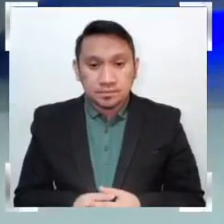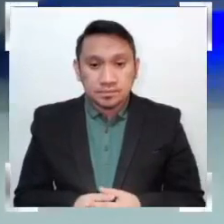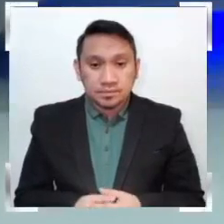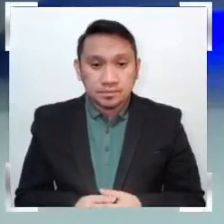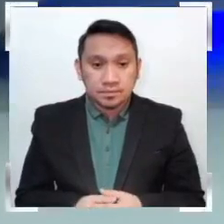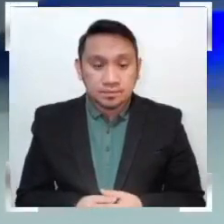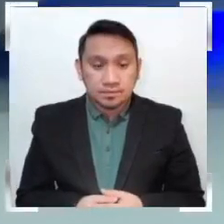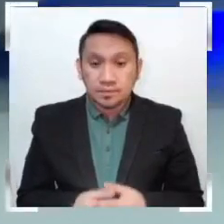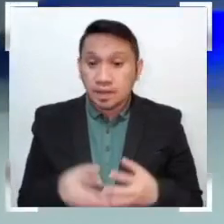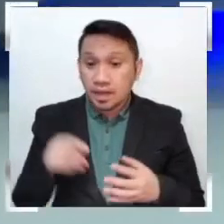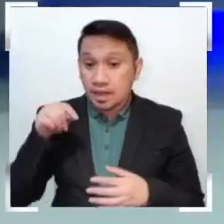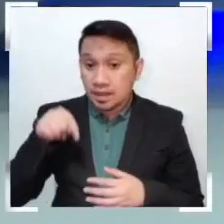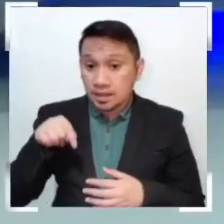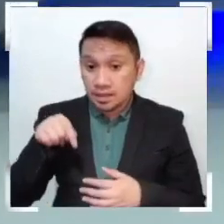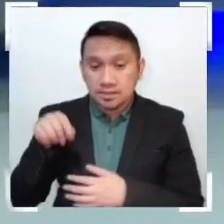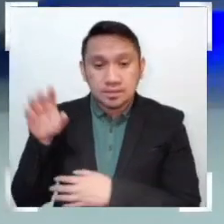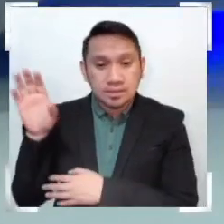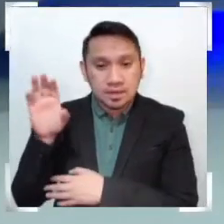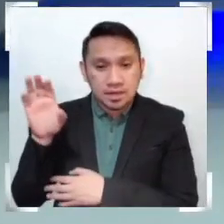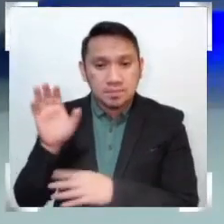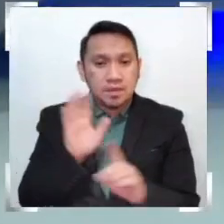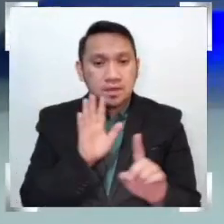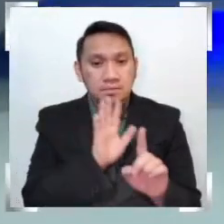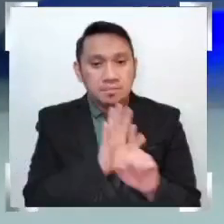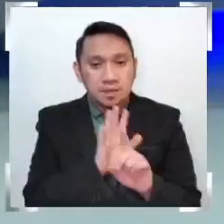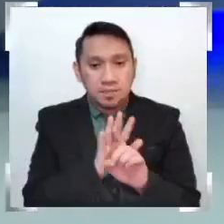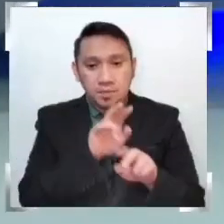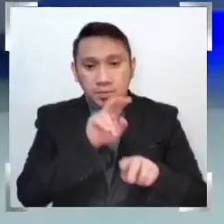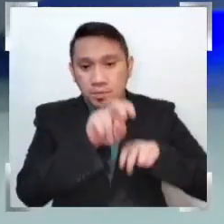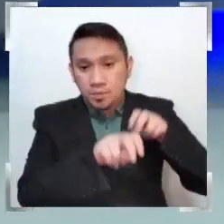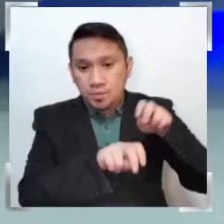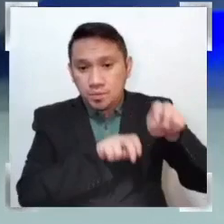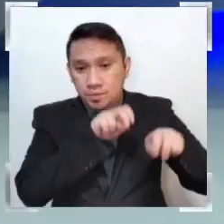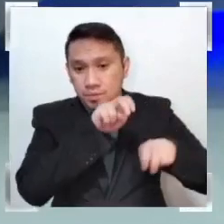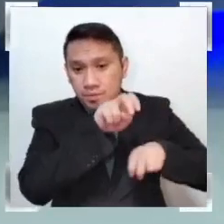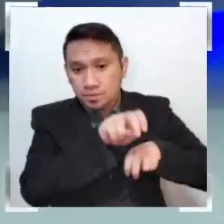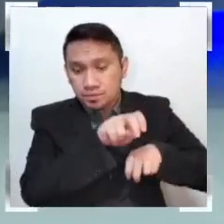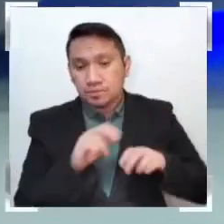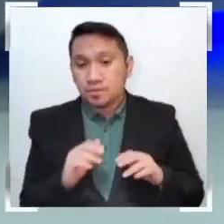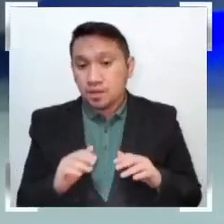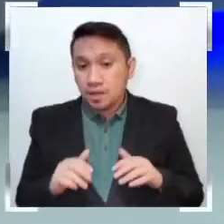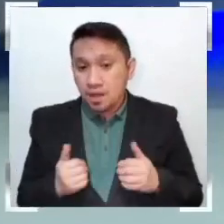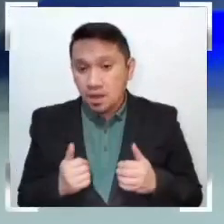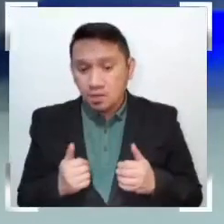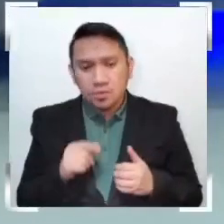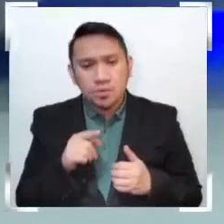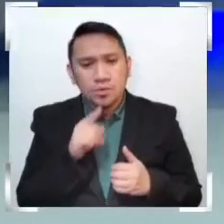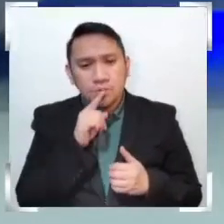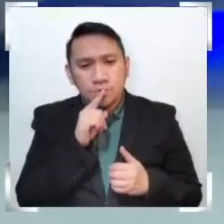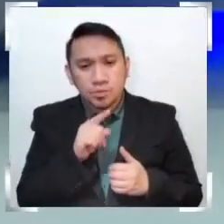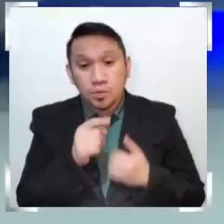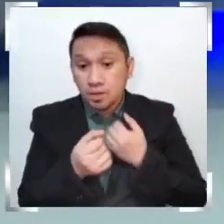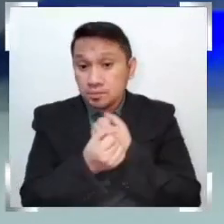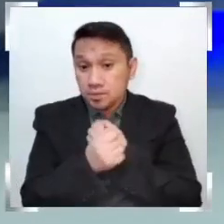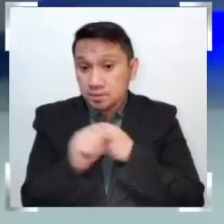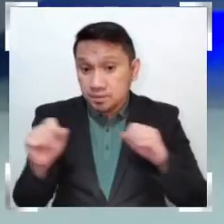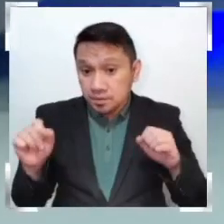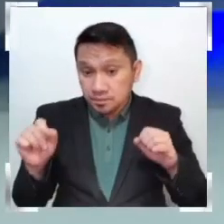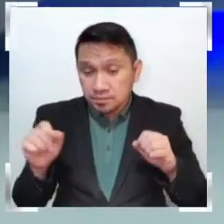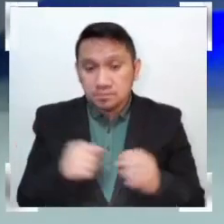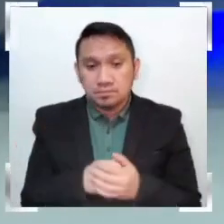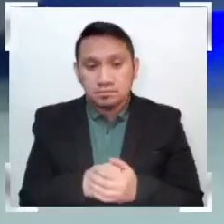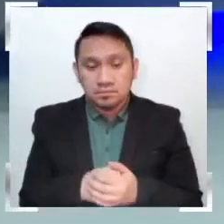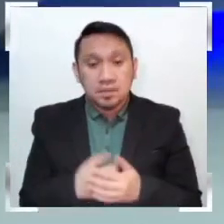Ngayong Pasko, patok din ang mga perya at theme park. Pero paano nga ba makatitiyak sa kaligtasan sa mga rides? Gaya ng nag-viral